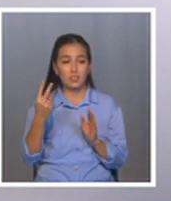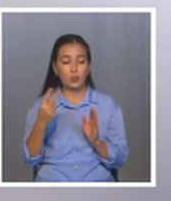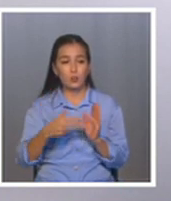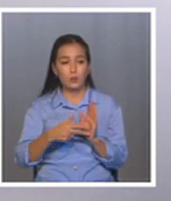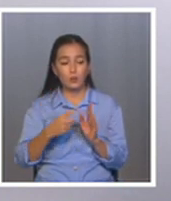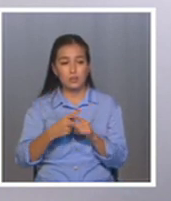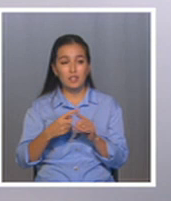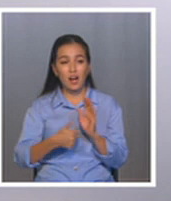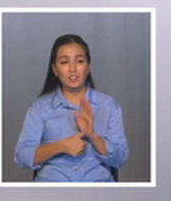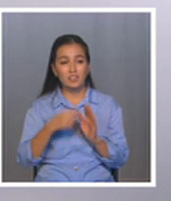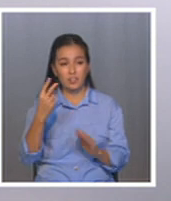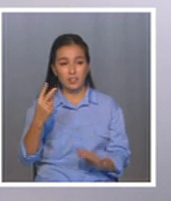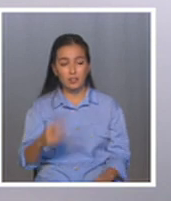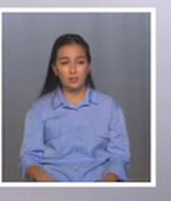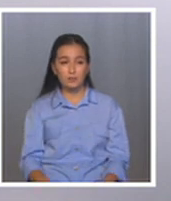6-тың квадраты.